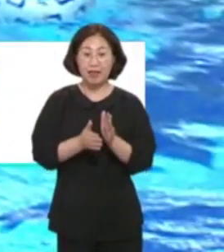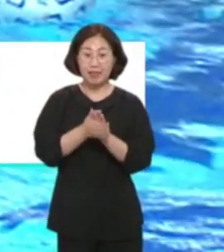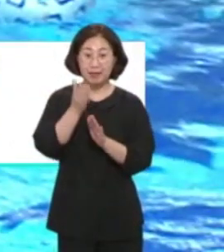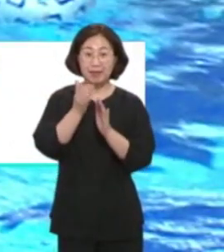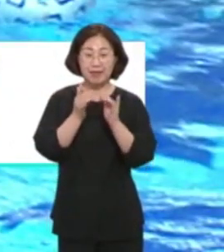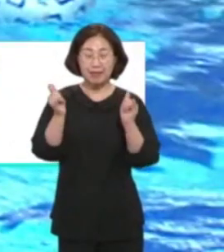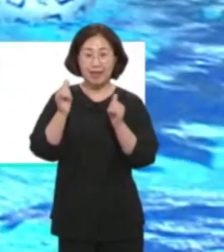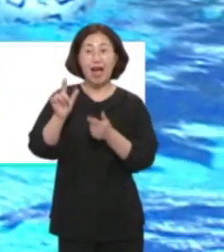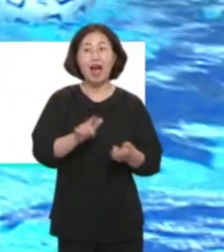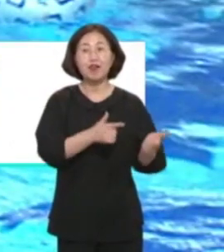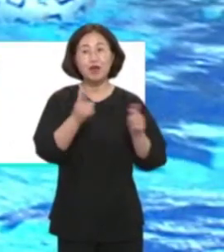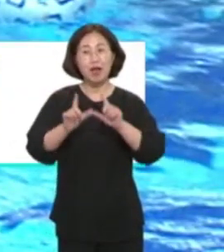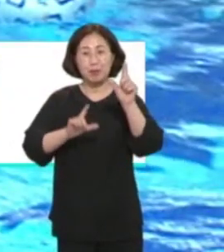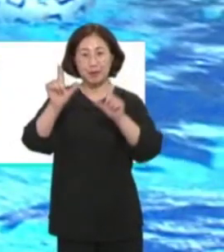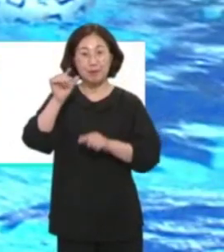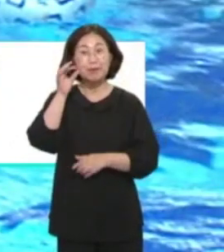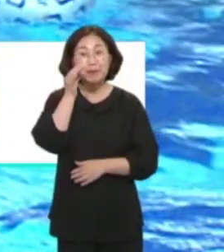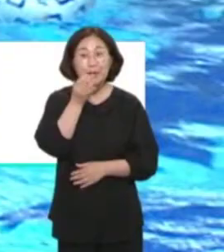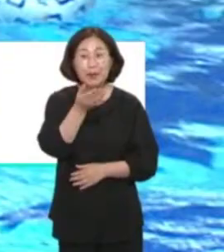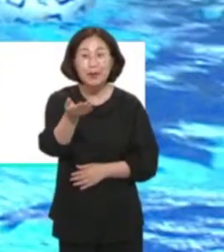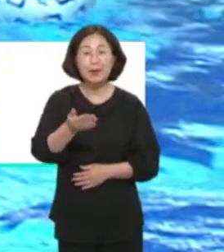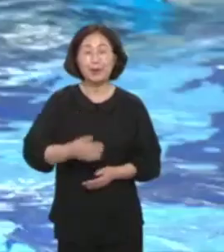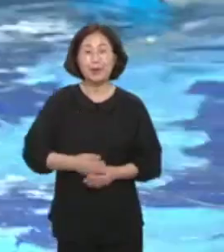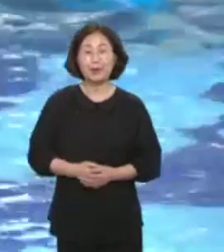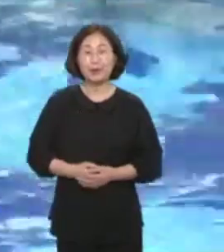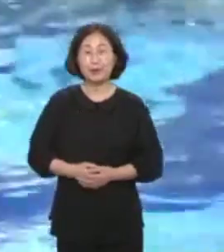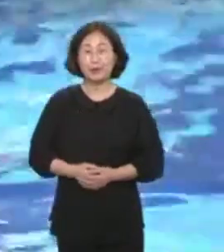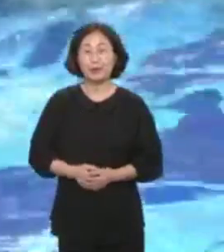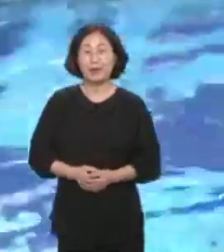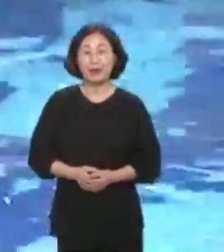하루를 이수복 기자가 담았습니다.